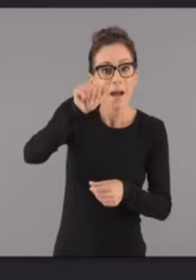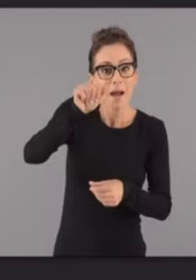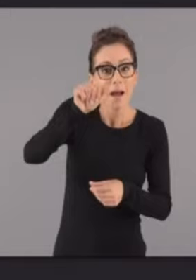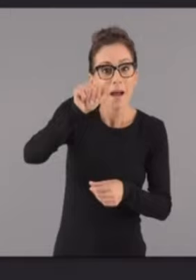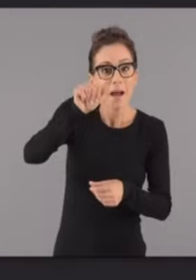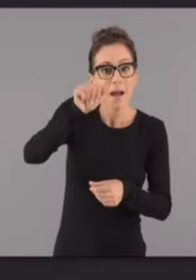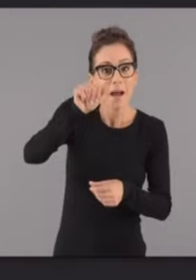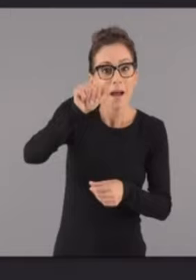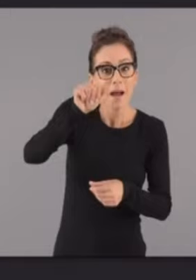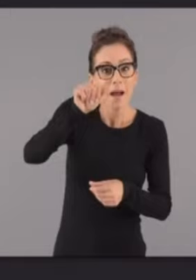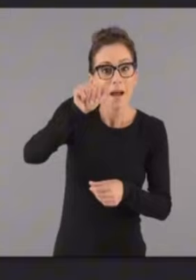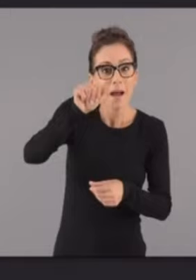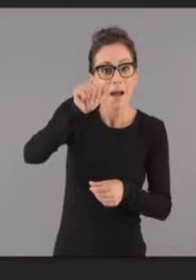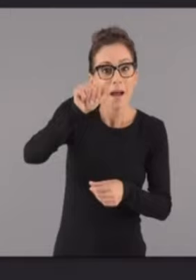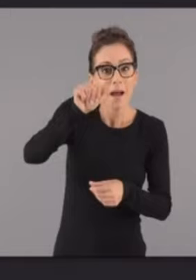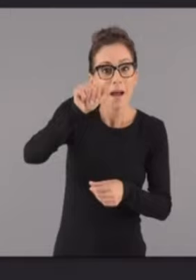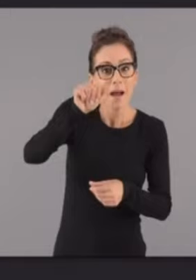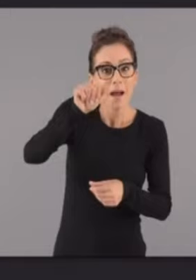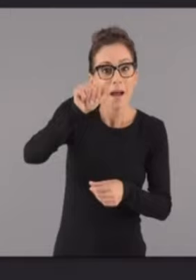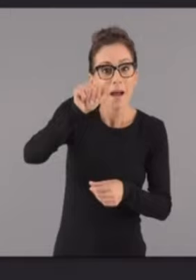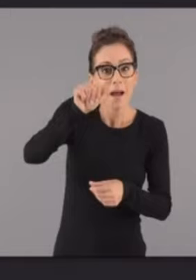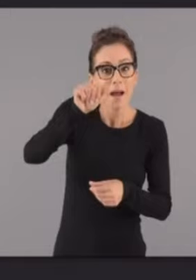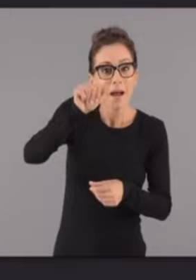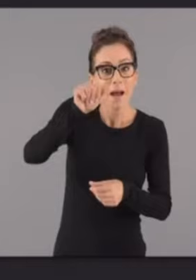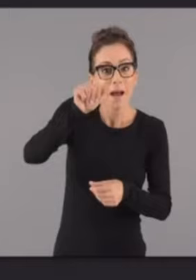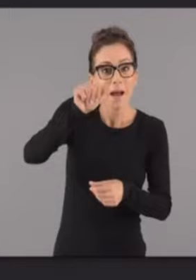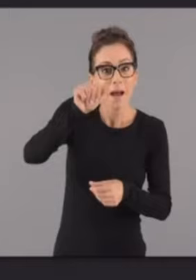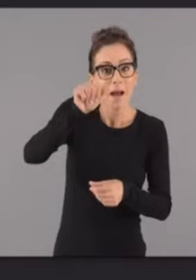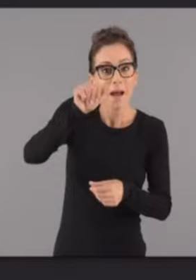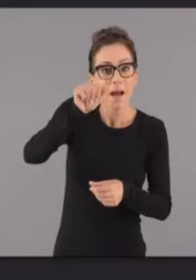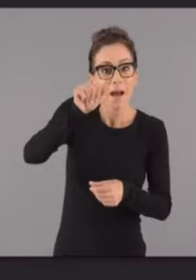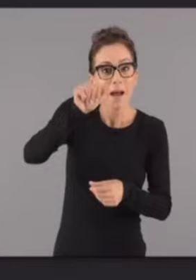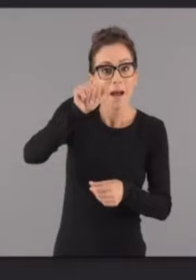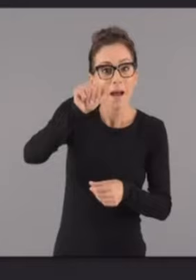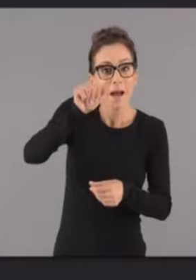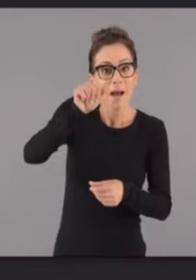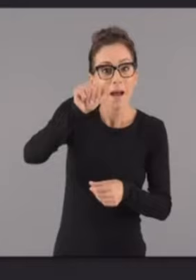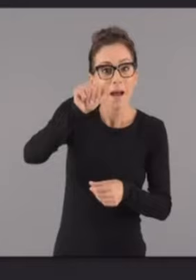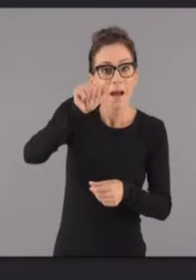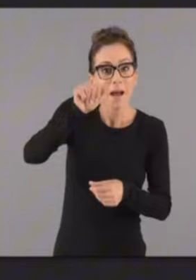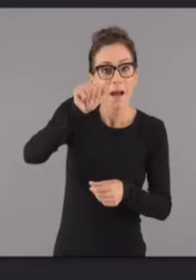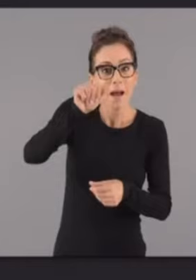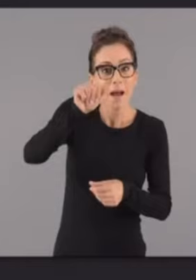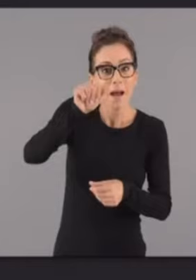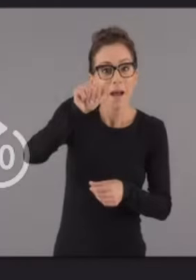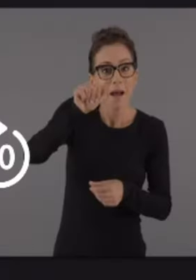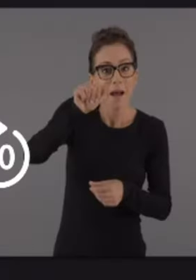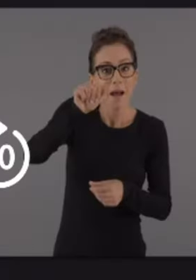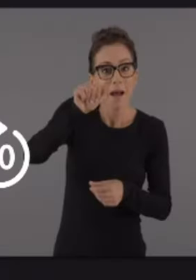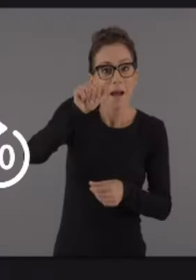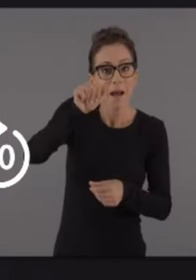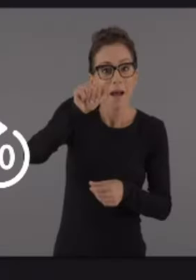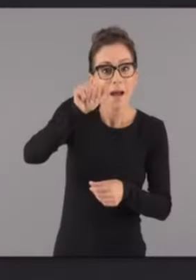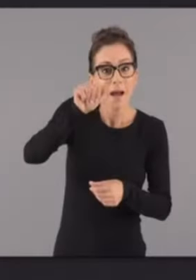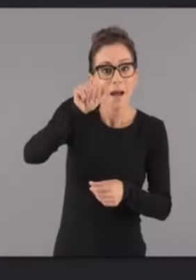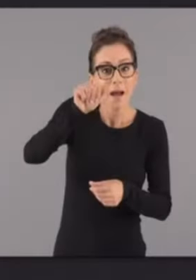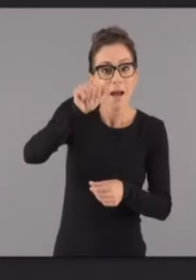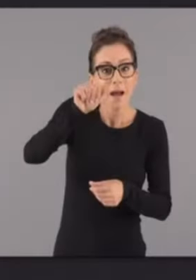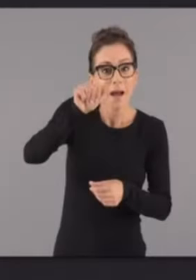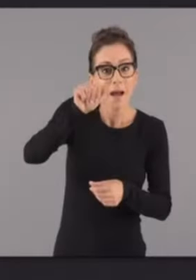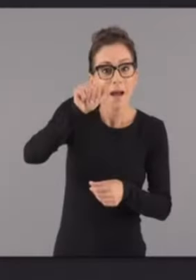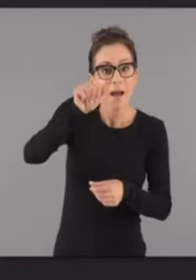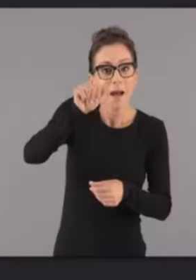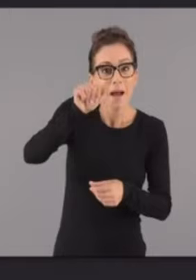লাস্ট রেকমেন্ডেড ডিভাইস খুব সম্ভবত আইফোন এক্সেস পর্যন্ত তার